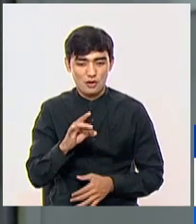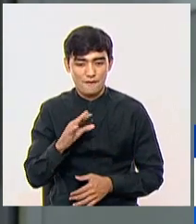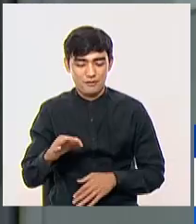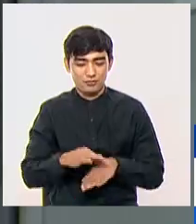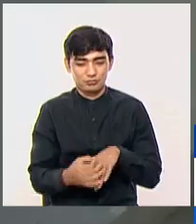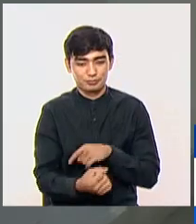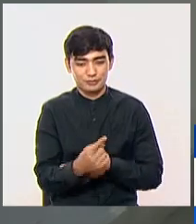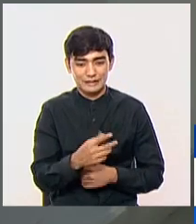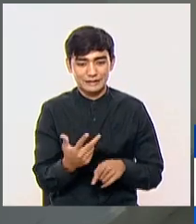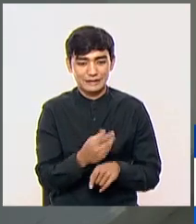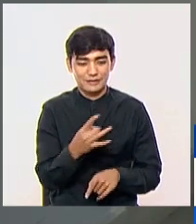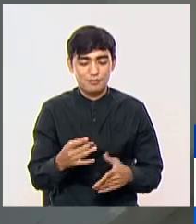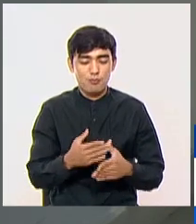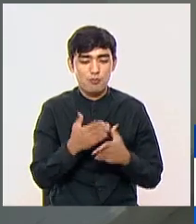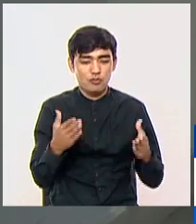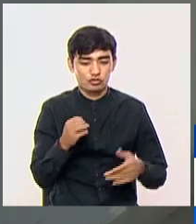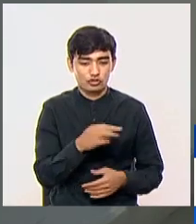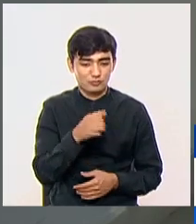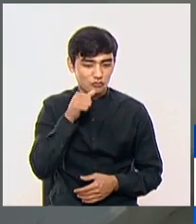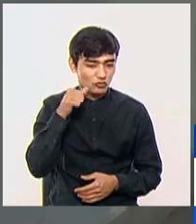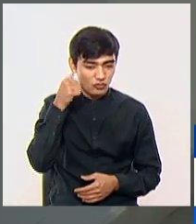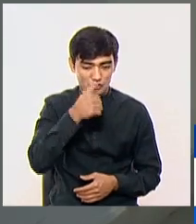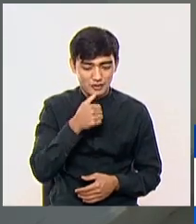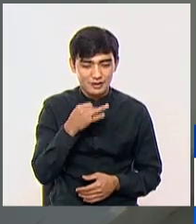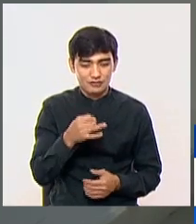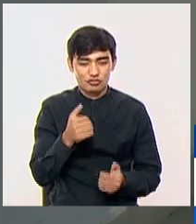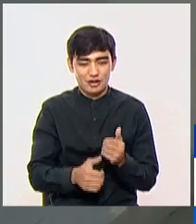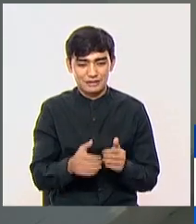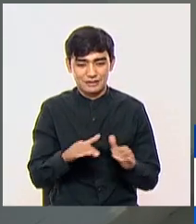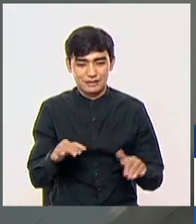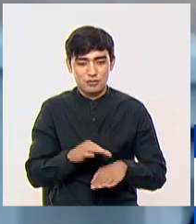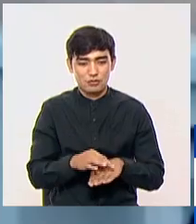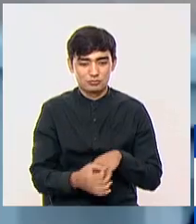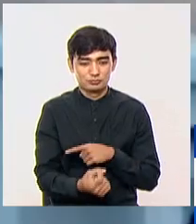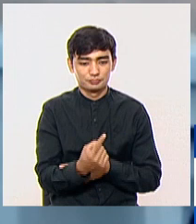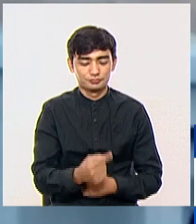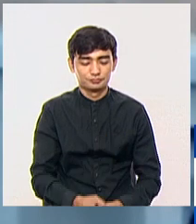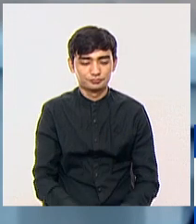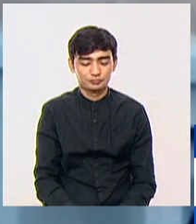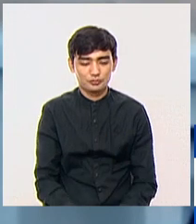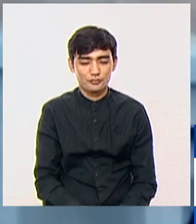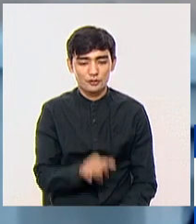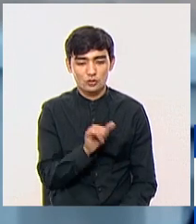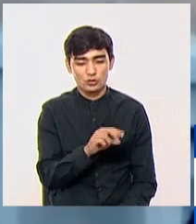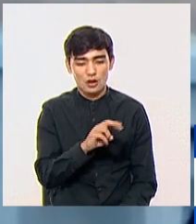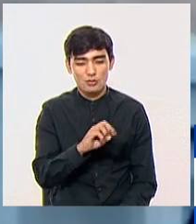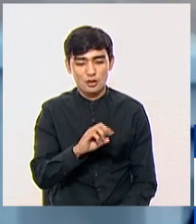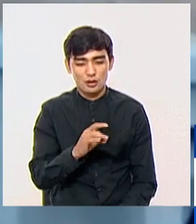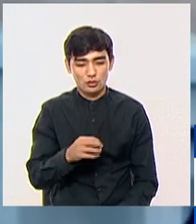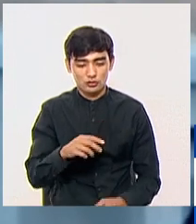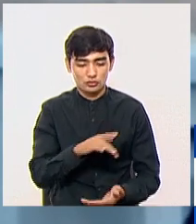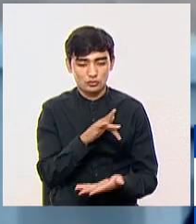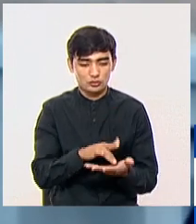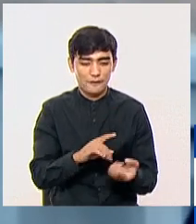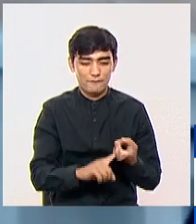этот показатель в 3 раза больше, чем за прошлый год. Чаще всего болеют дети. По лабораторному мониторингу в городе